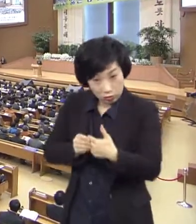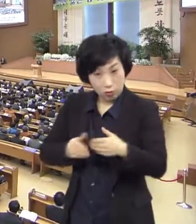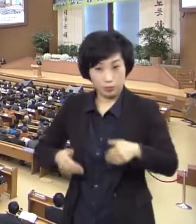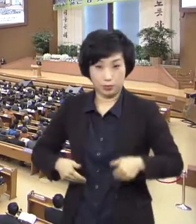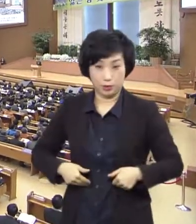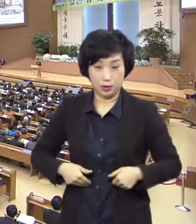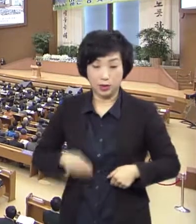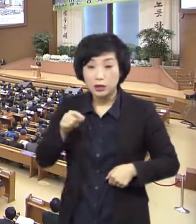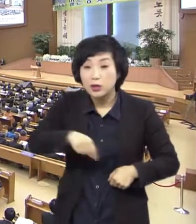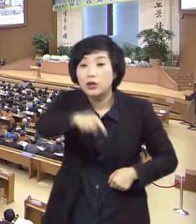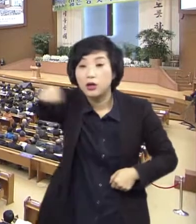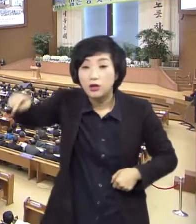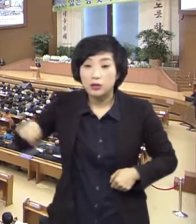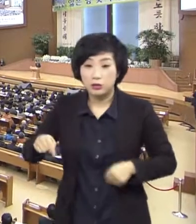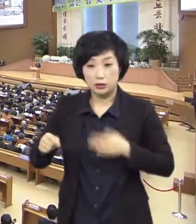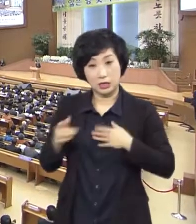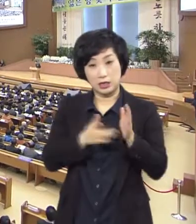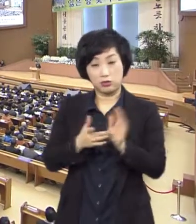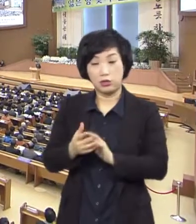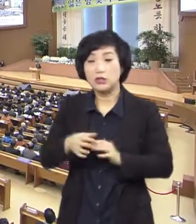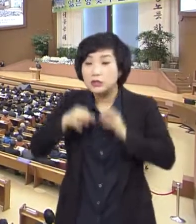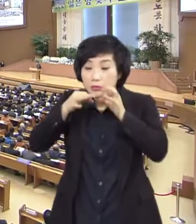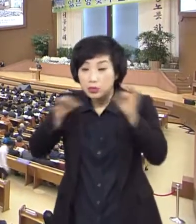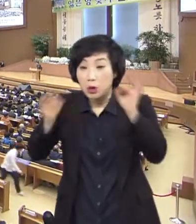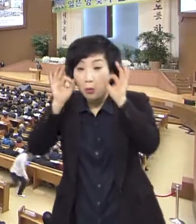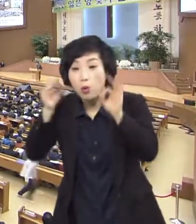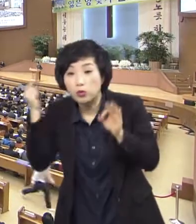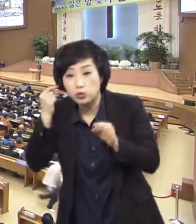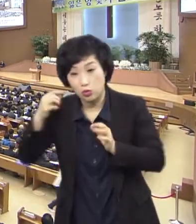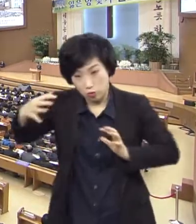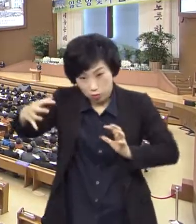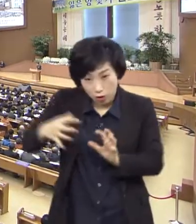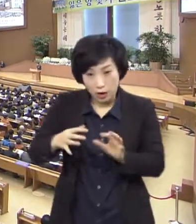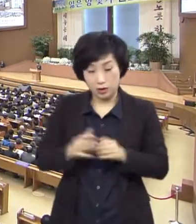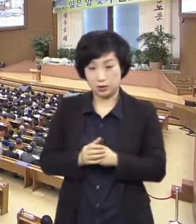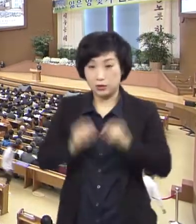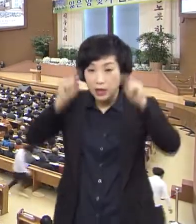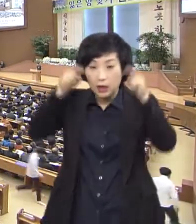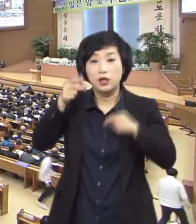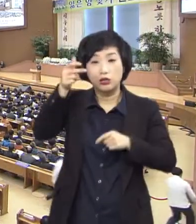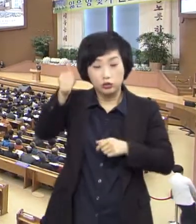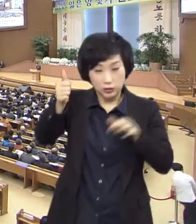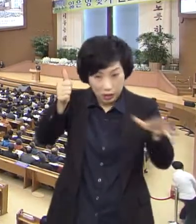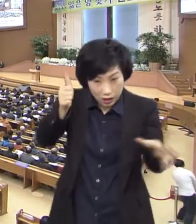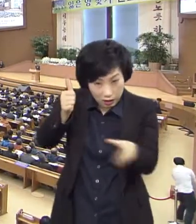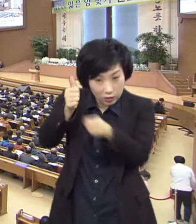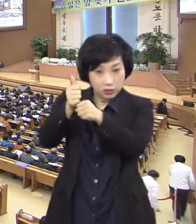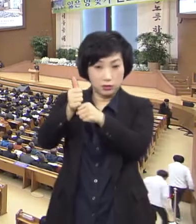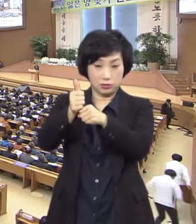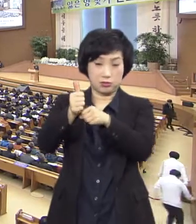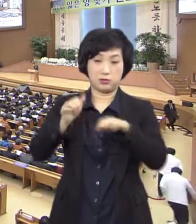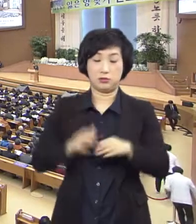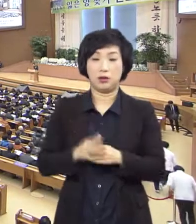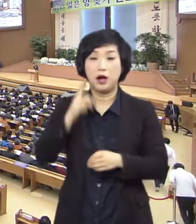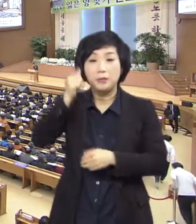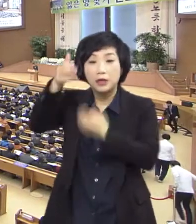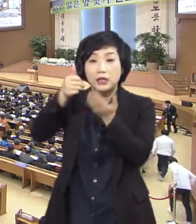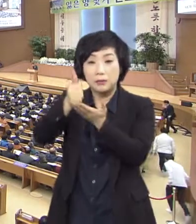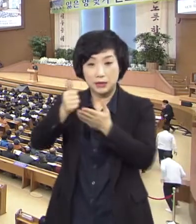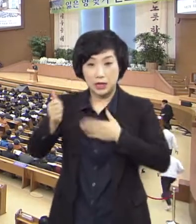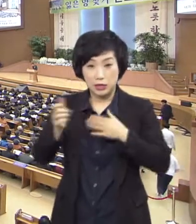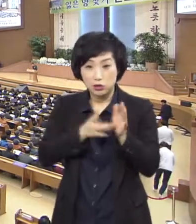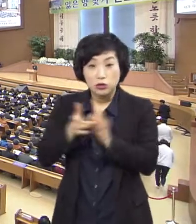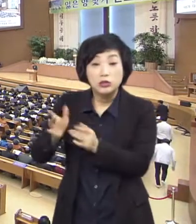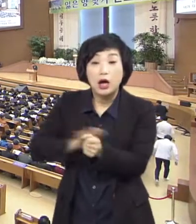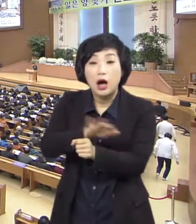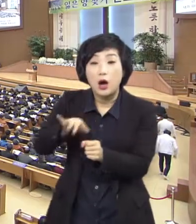터이니 저희도 내 음성을 듣고 한 무리가 되어 한 목자에게 있으리라. 아버지께서 나를